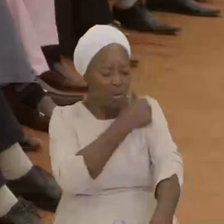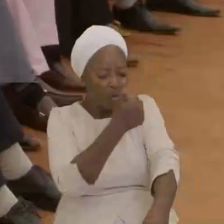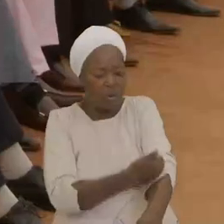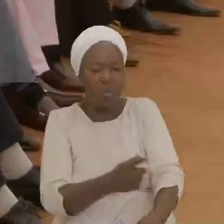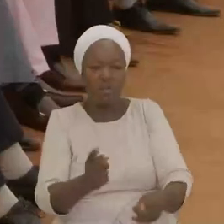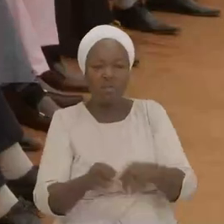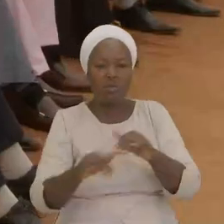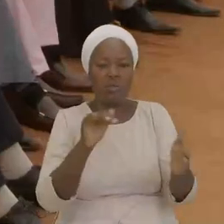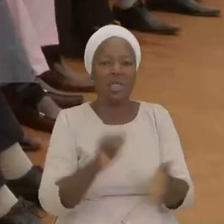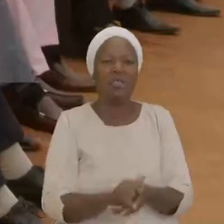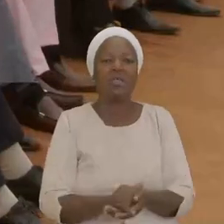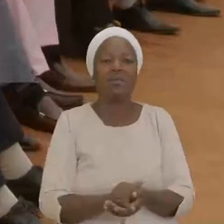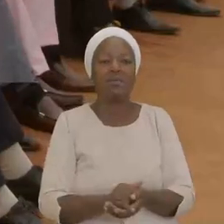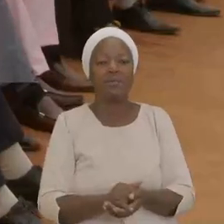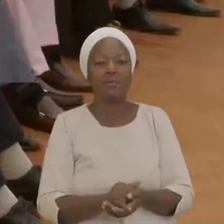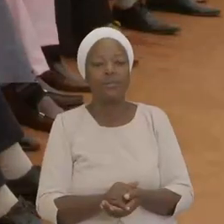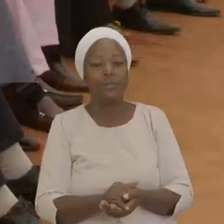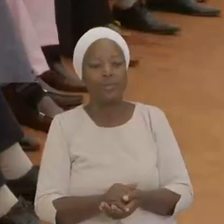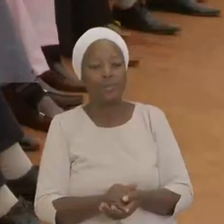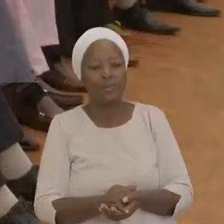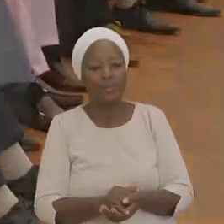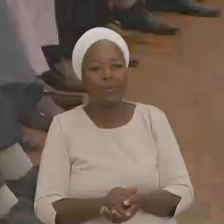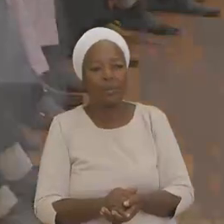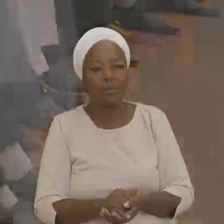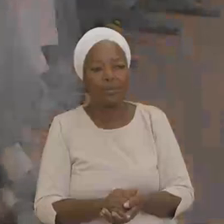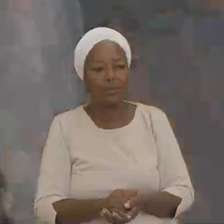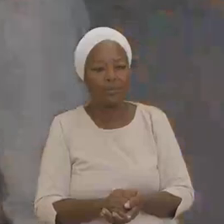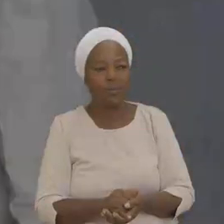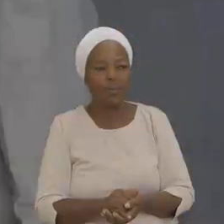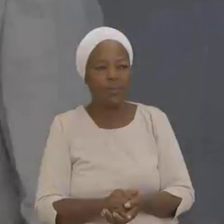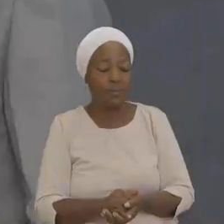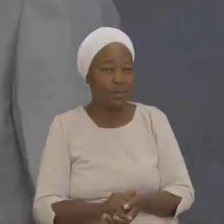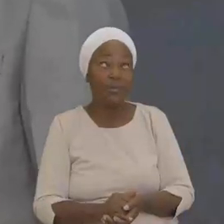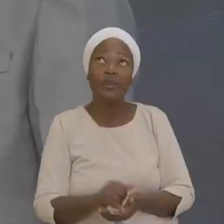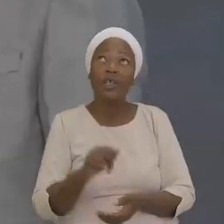lui a donné l'autorité de le faire.